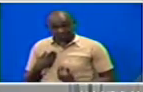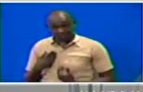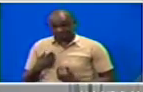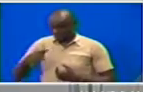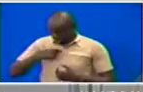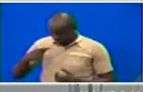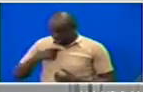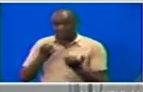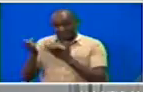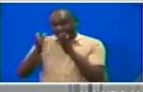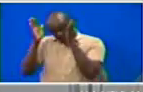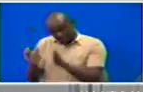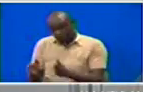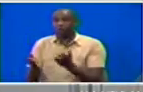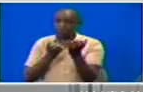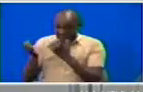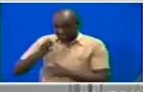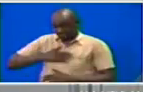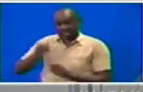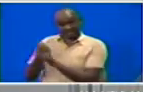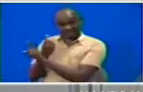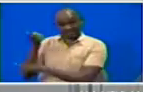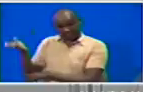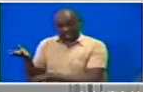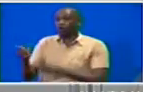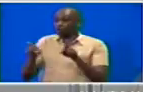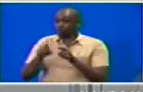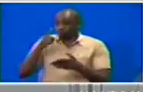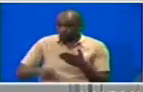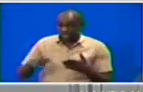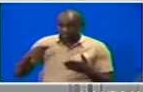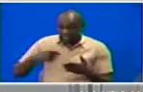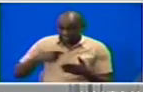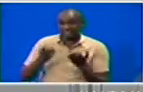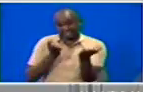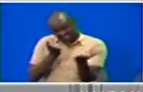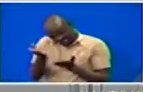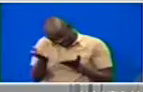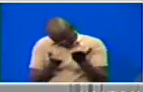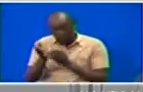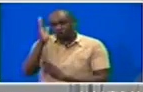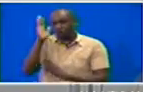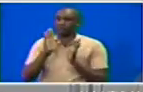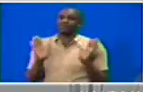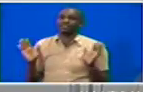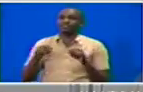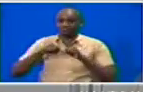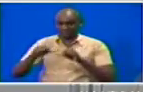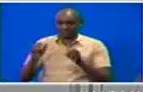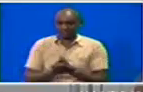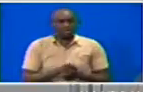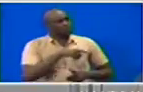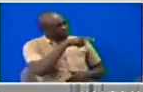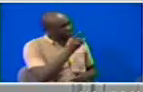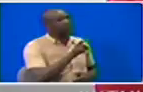mimi ni mwanabiashara, ninafanya biashara zangu, na kando ya hayo ninafanya huduma, sijaacha kufanya ministry. Sasa wewe ni mama